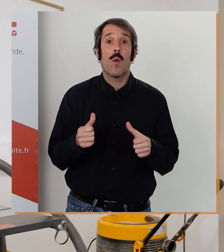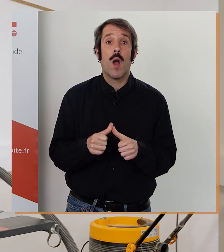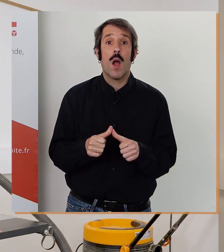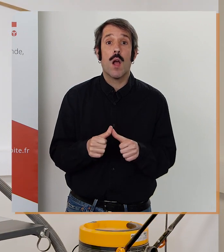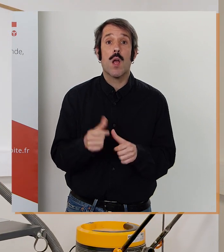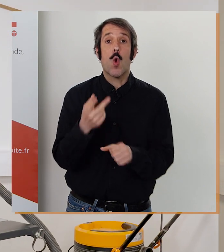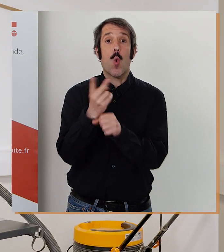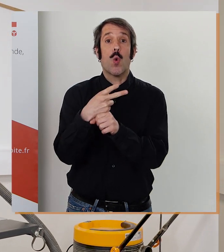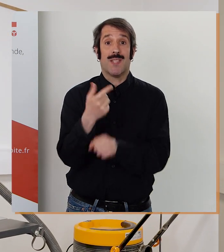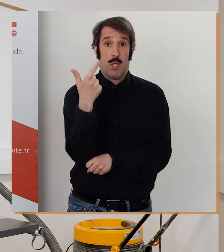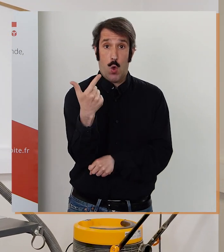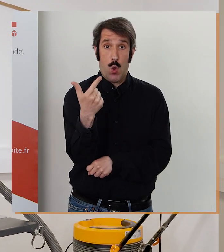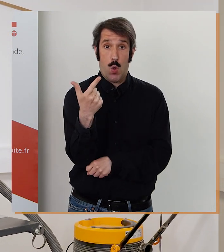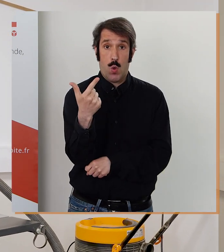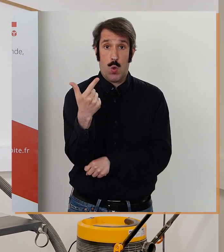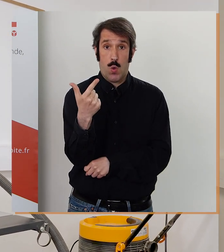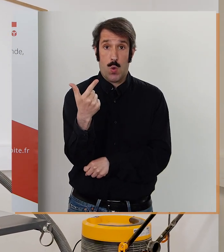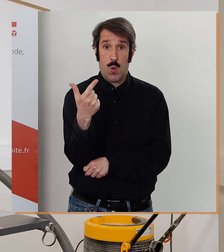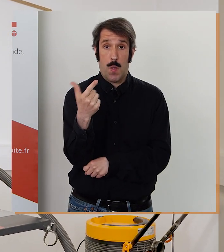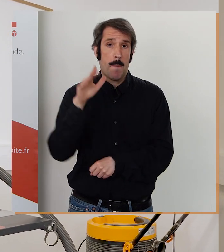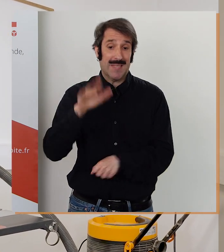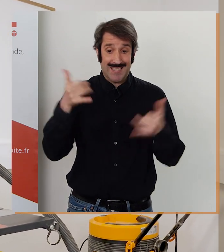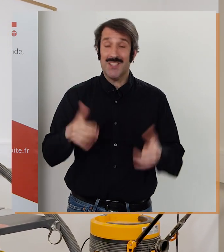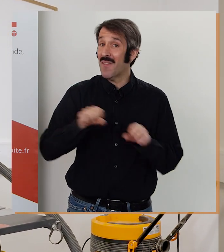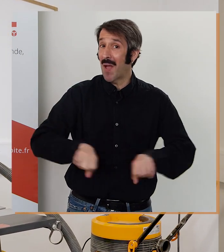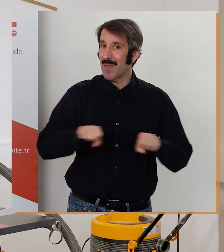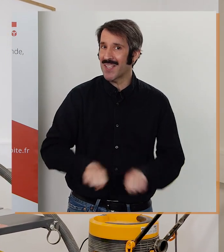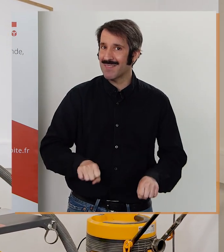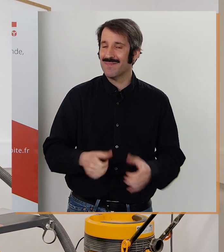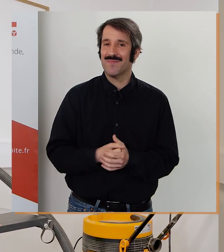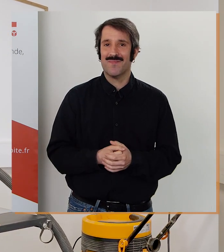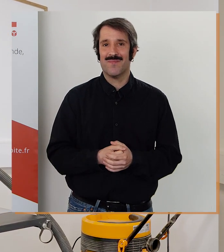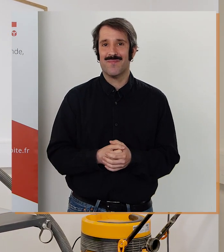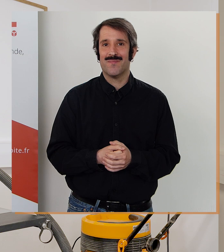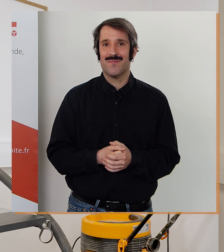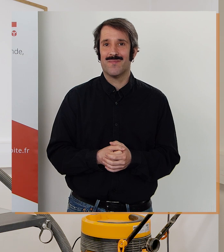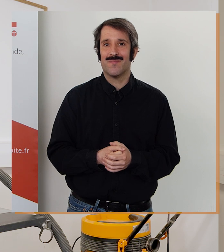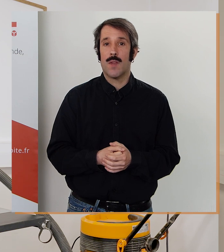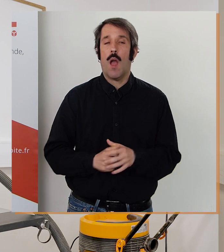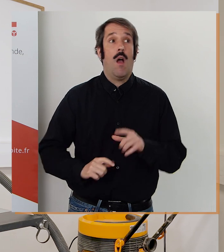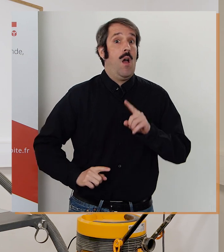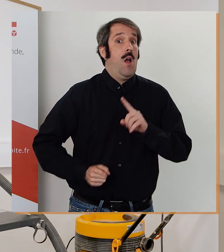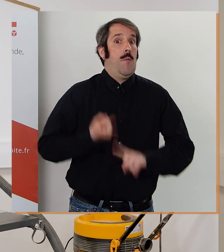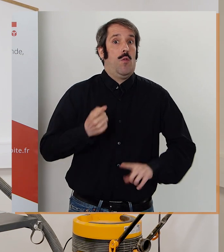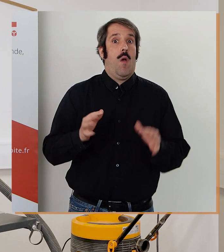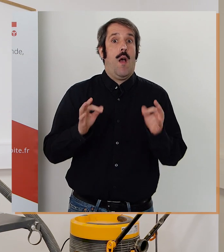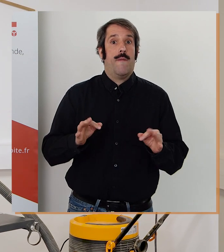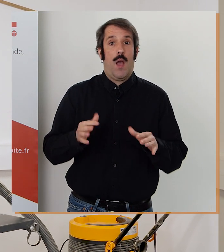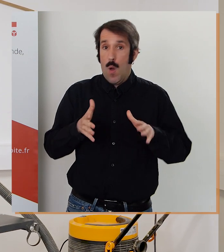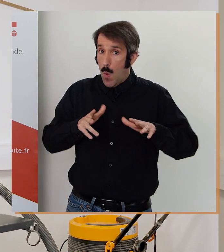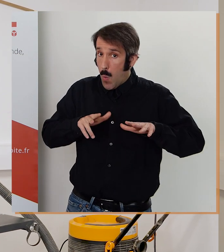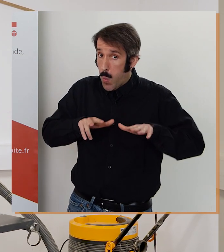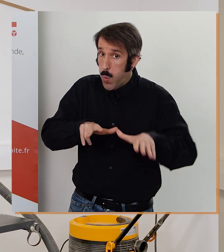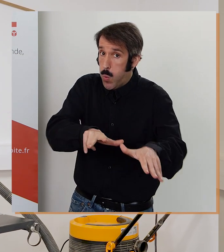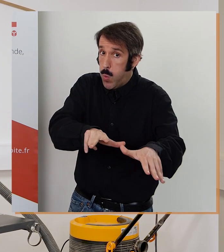vous allez vous munir de ces deux accessoires à déligner qui ont été fabriqués par notre communauté et qui seront essentiels lors